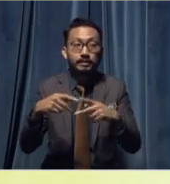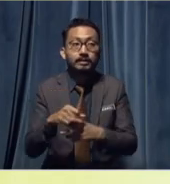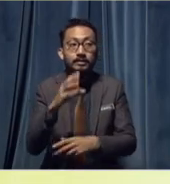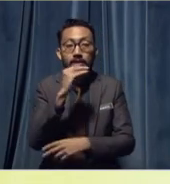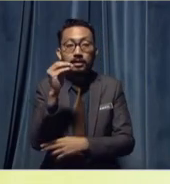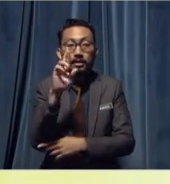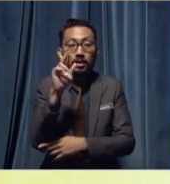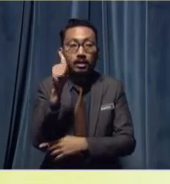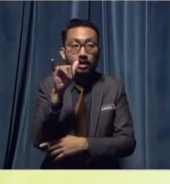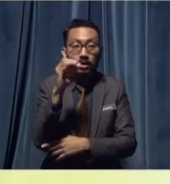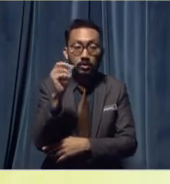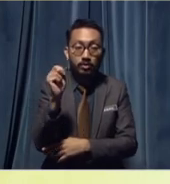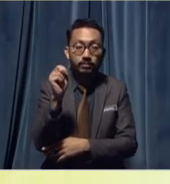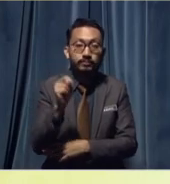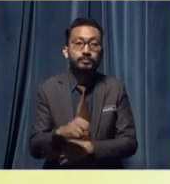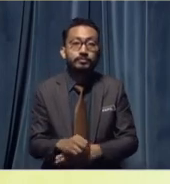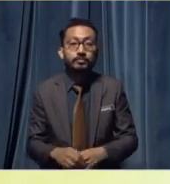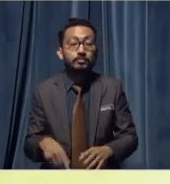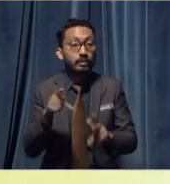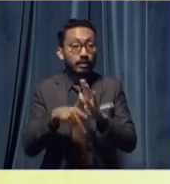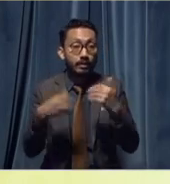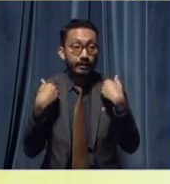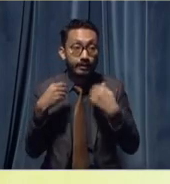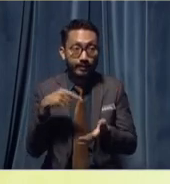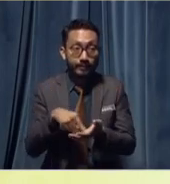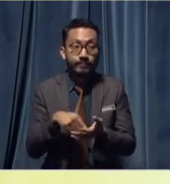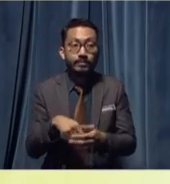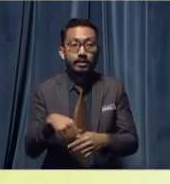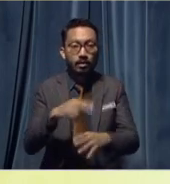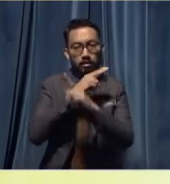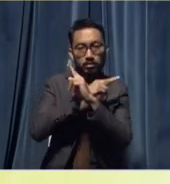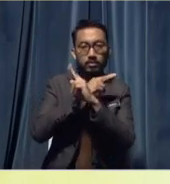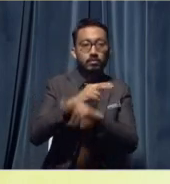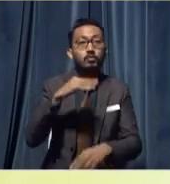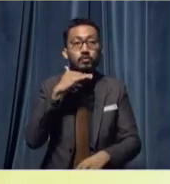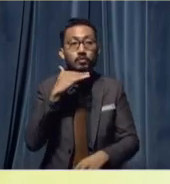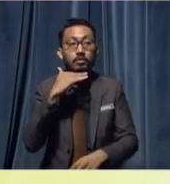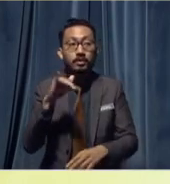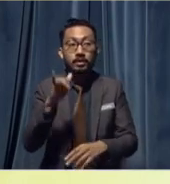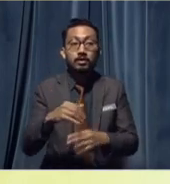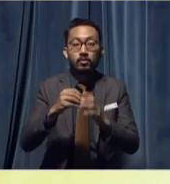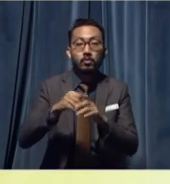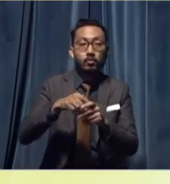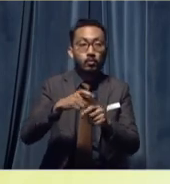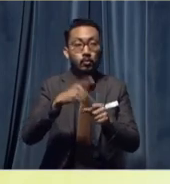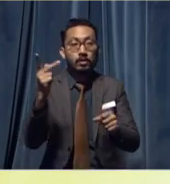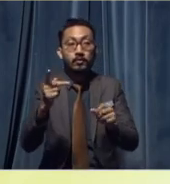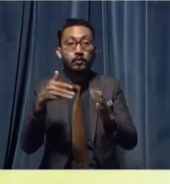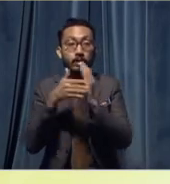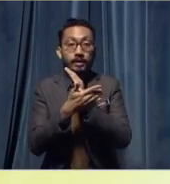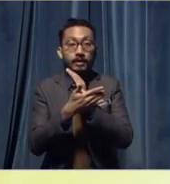menghalang kotoran yang dikeluarkan oleh deterjen melekat semula